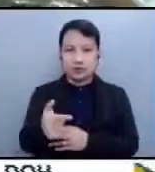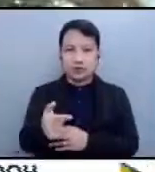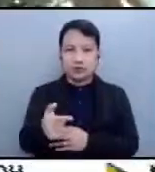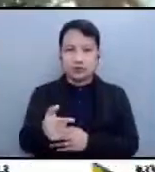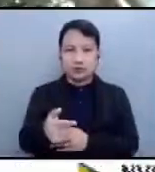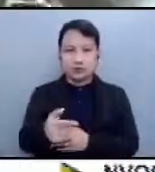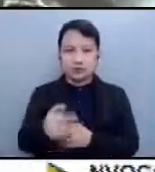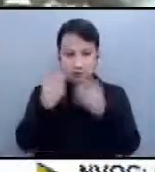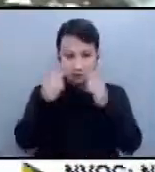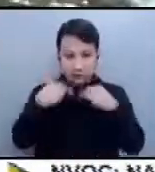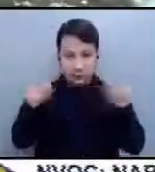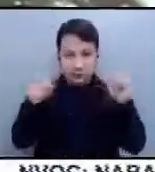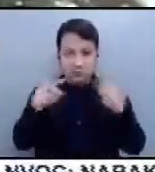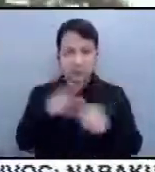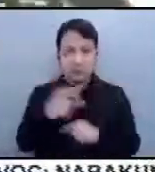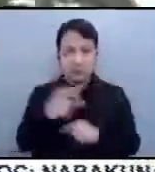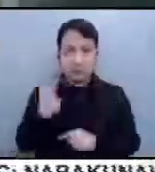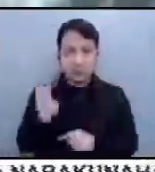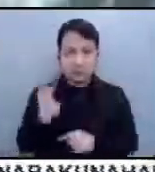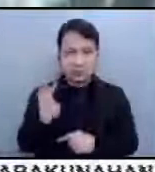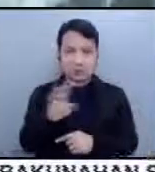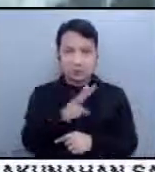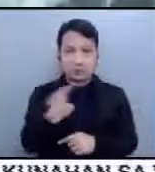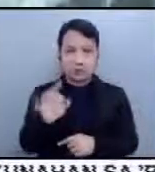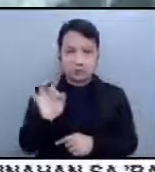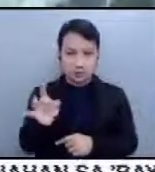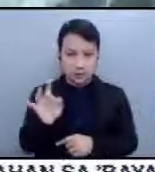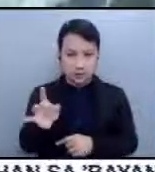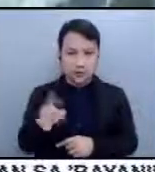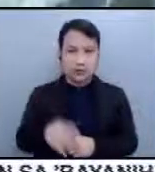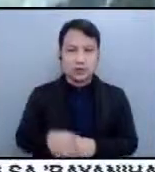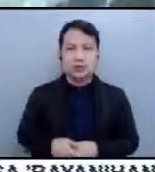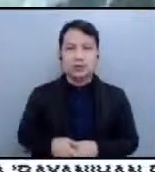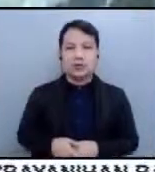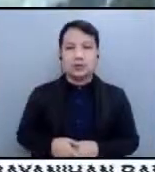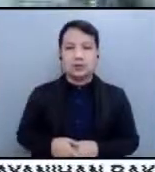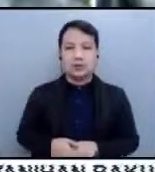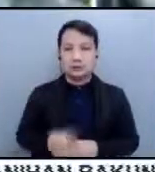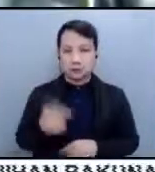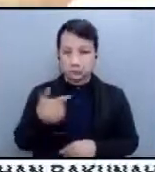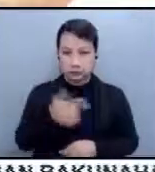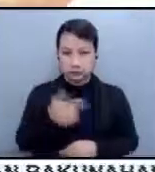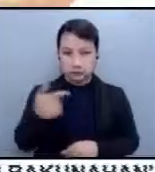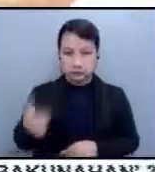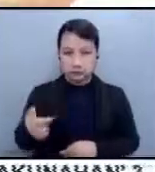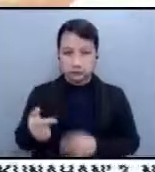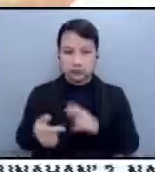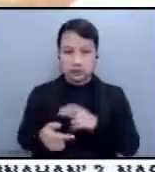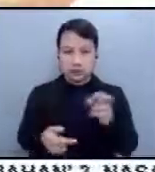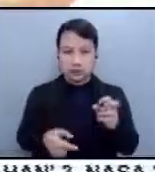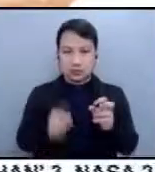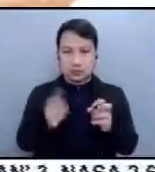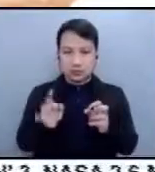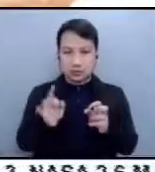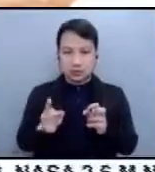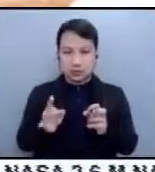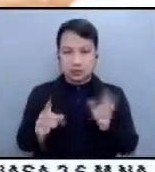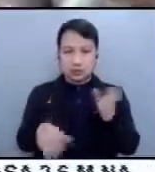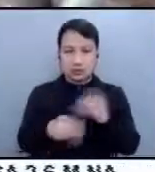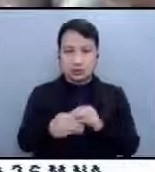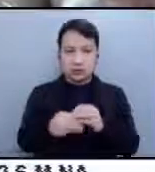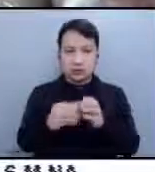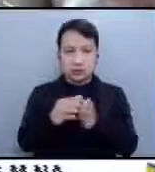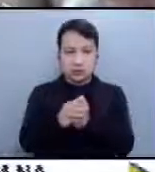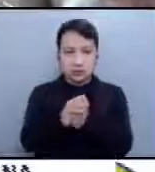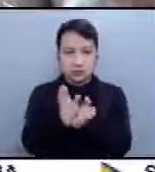nasa 360 hanggang 480 pesos per kilo. Ang galunggong naman, nasa 280 pesos per kilo. Ang tahong,